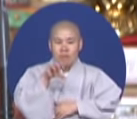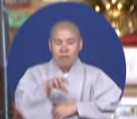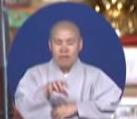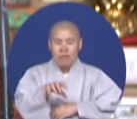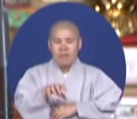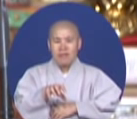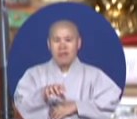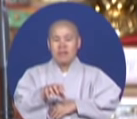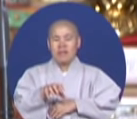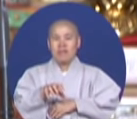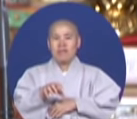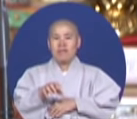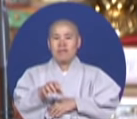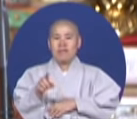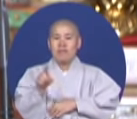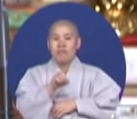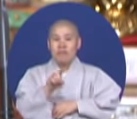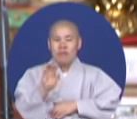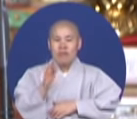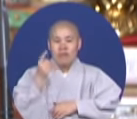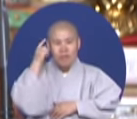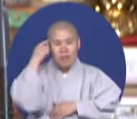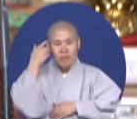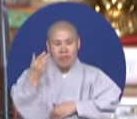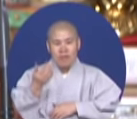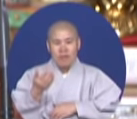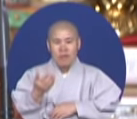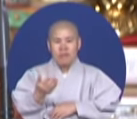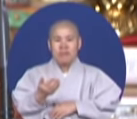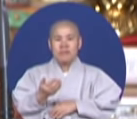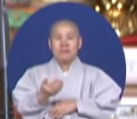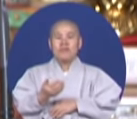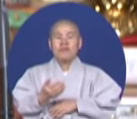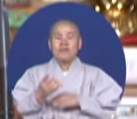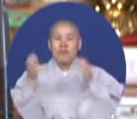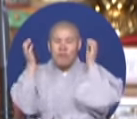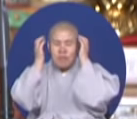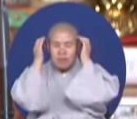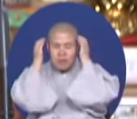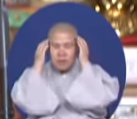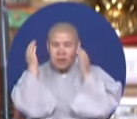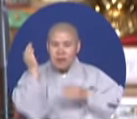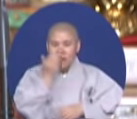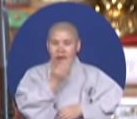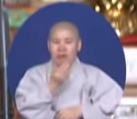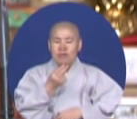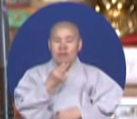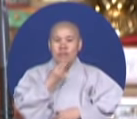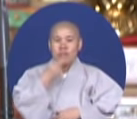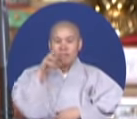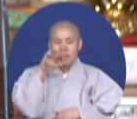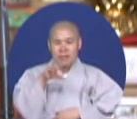여기는 어떻게 되냐? 무유중고 단수제락이라 고통이 하나도 없는 곳,